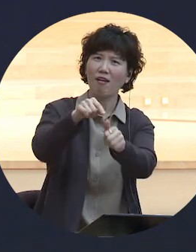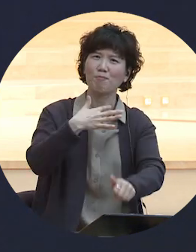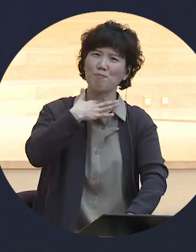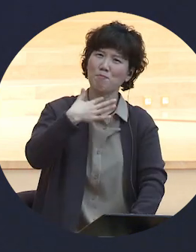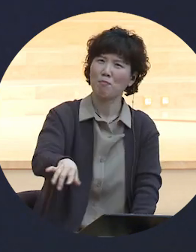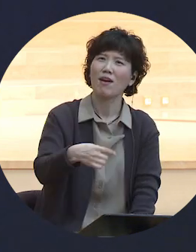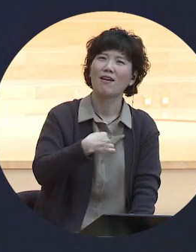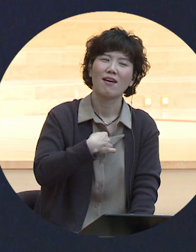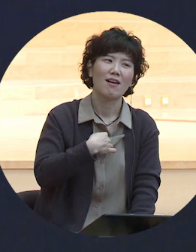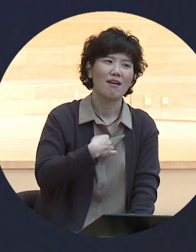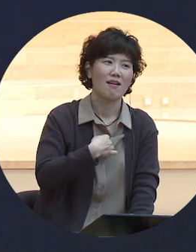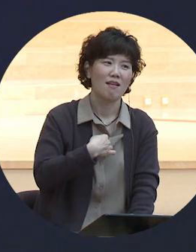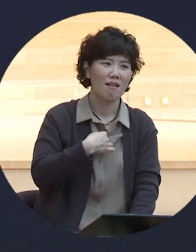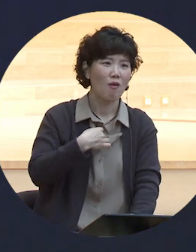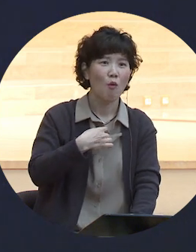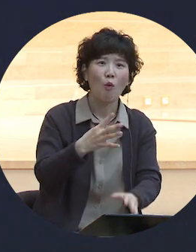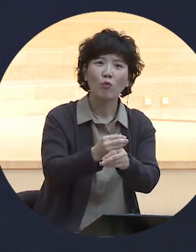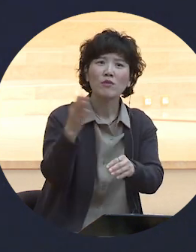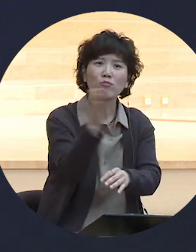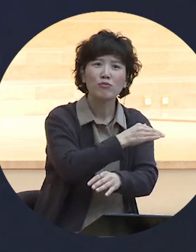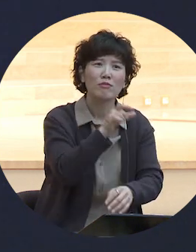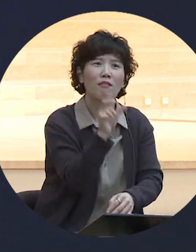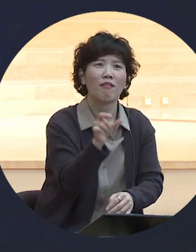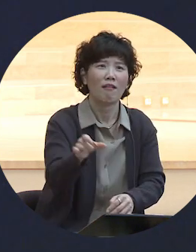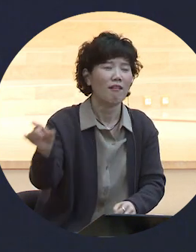없었습니다. 근데 언제부터?